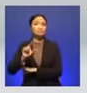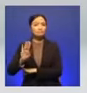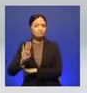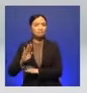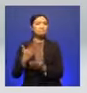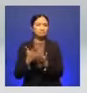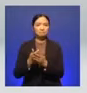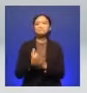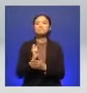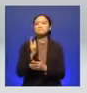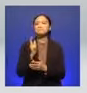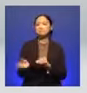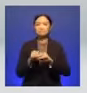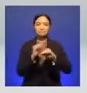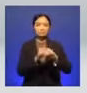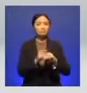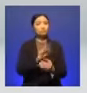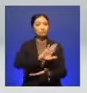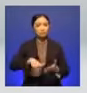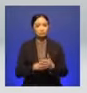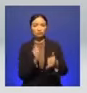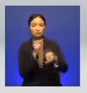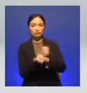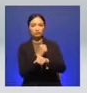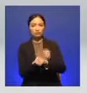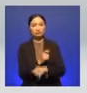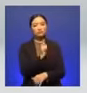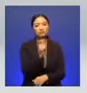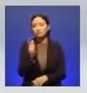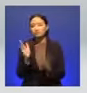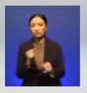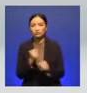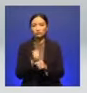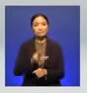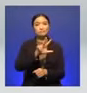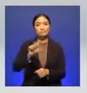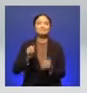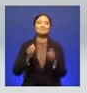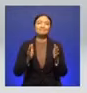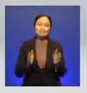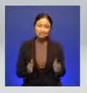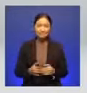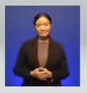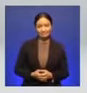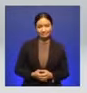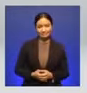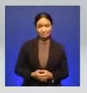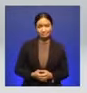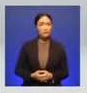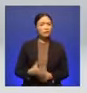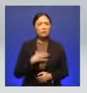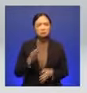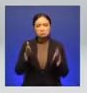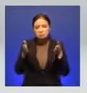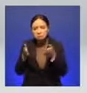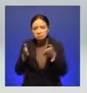ขึ้นซึ่งทั้งหมดเนี้ยมันจะนำมาสู่การจ้างงานประมาณสัก300,000 คนนะครับผมเพราะฉะนั้นก็ไม่อยากให้มองเฉพา